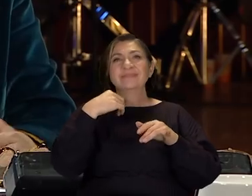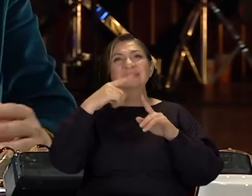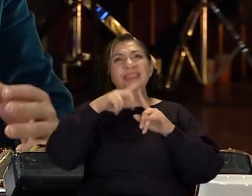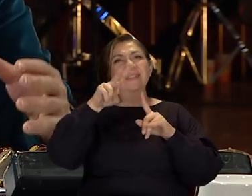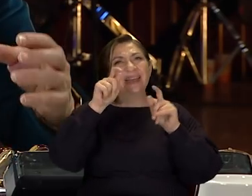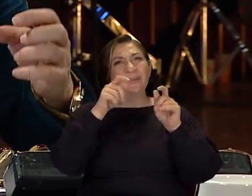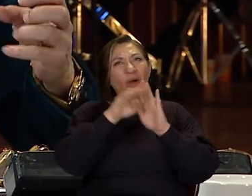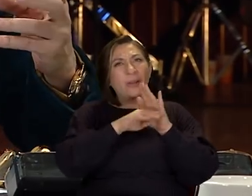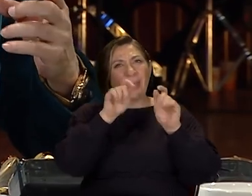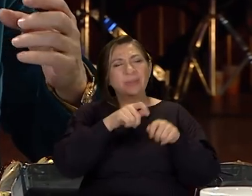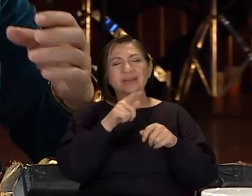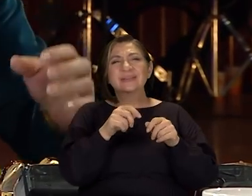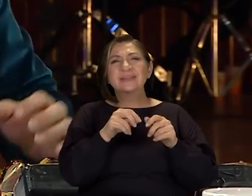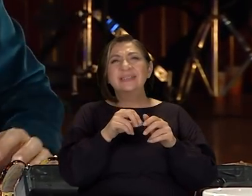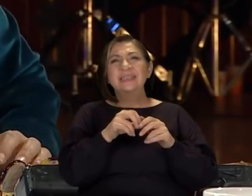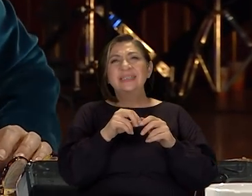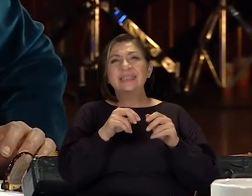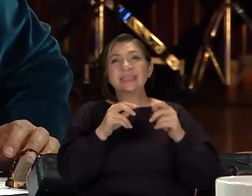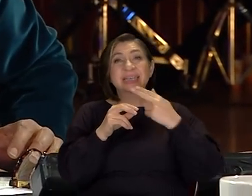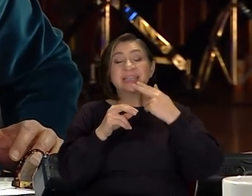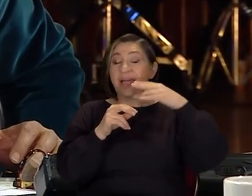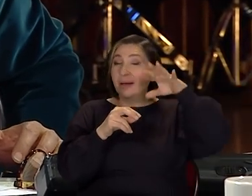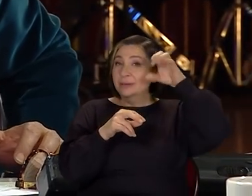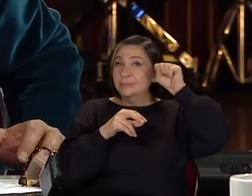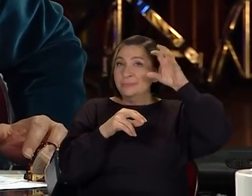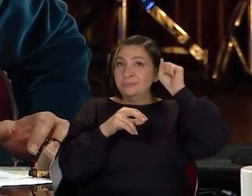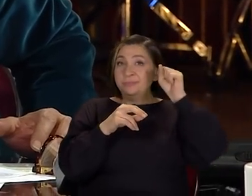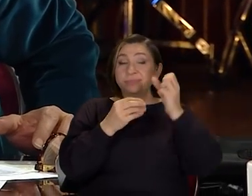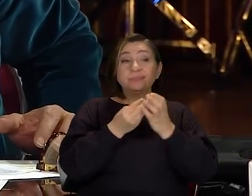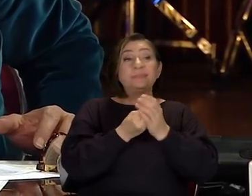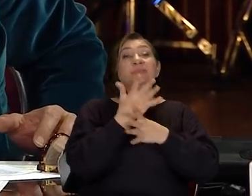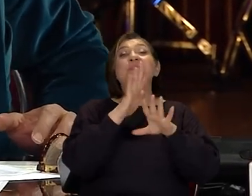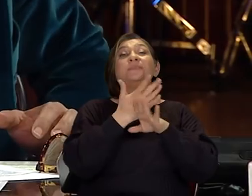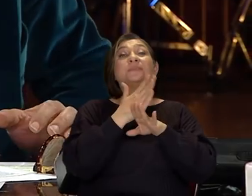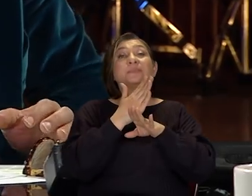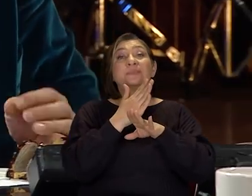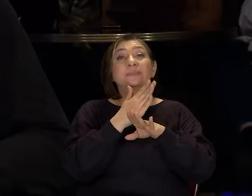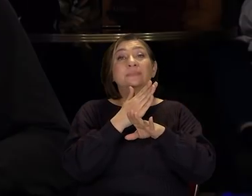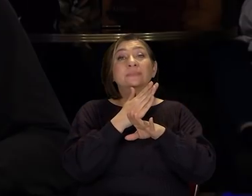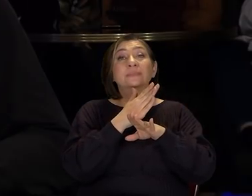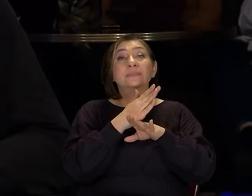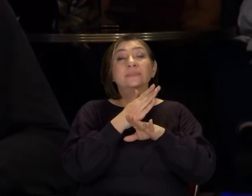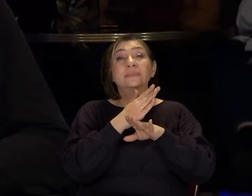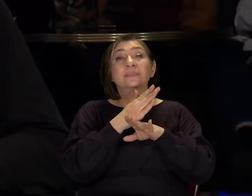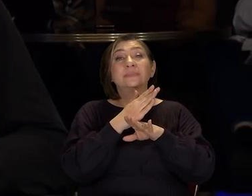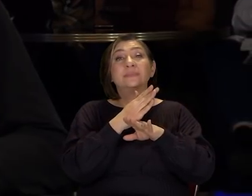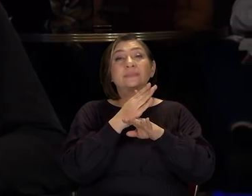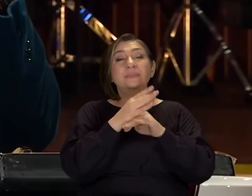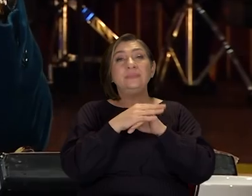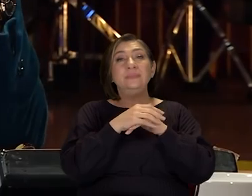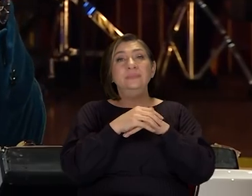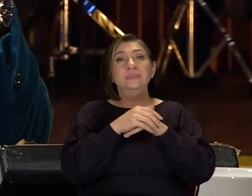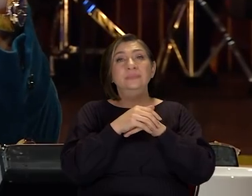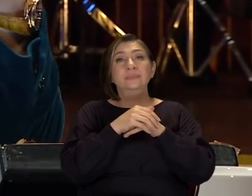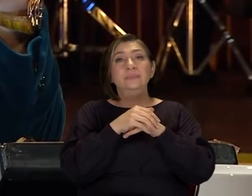şey yaptık. Yani kadın hafızasına yetişememenin nedeni yani